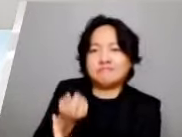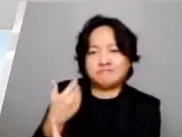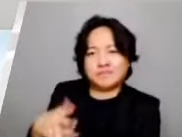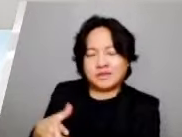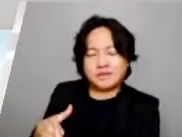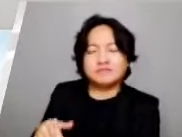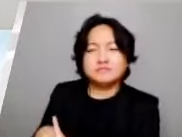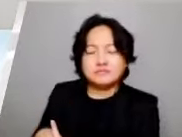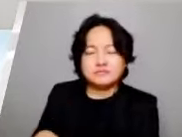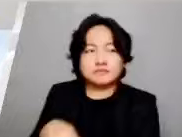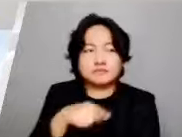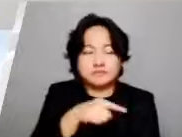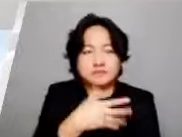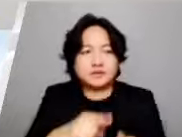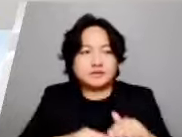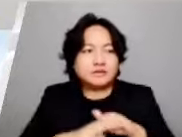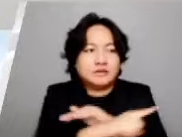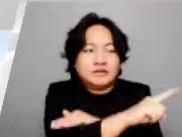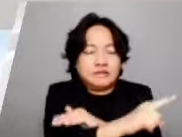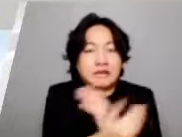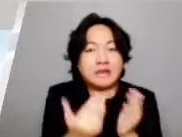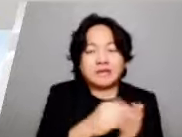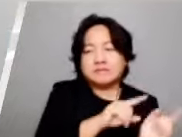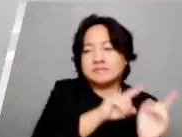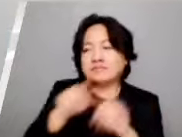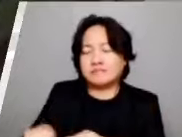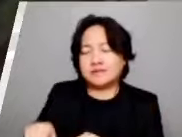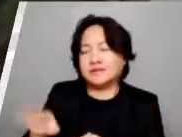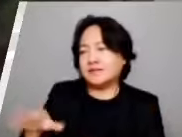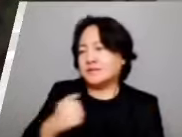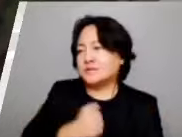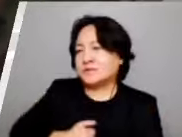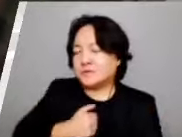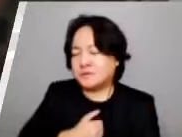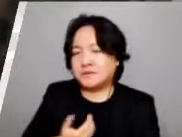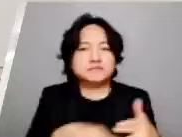kalaunan. Sinampahan sila ng reklamong murder.